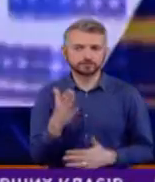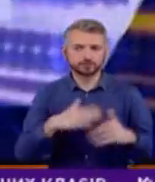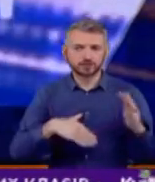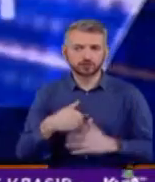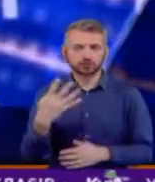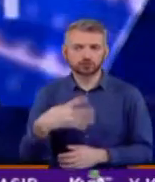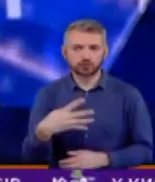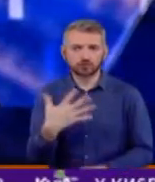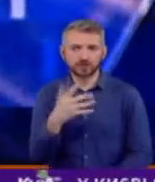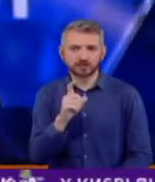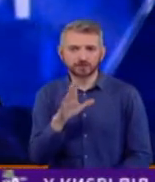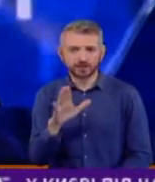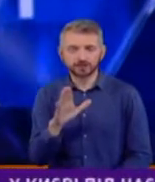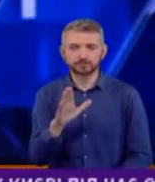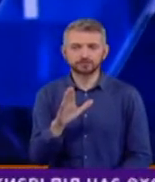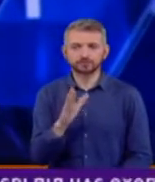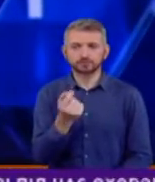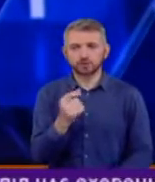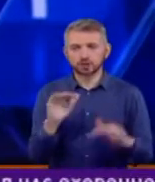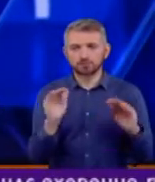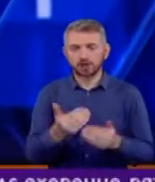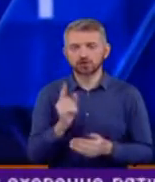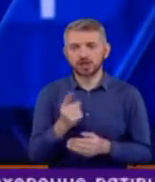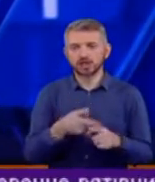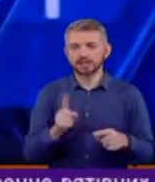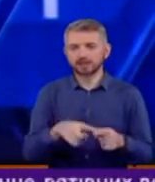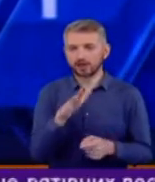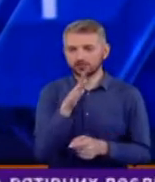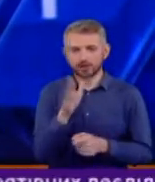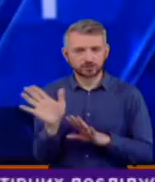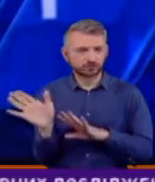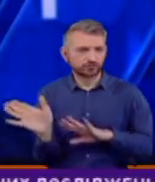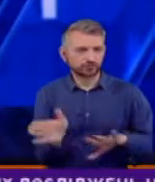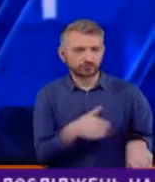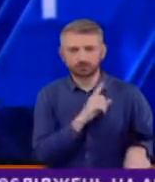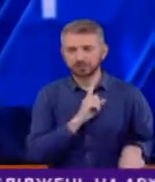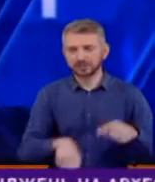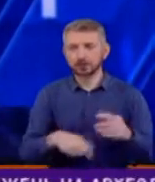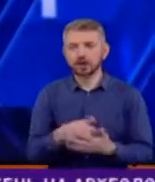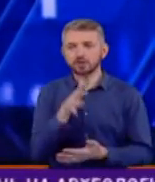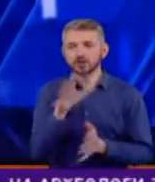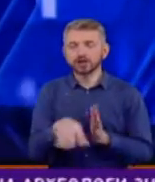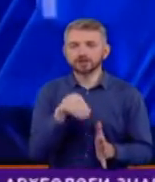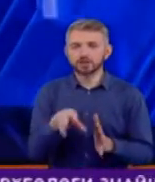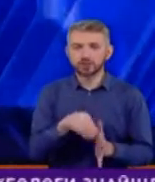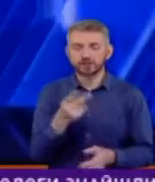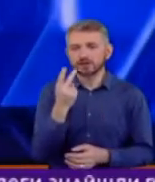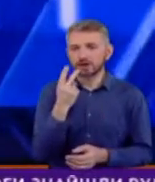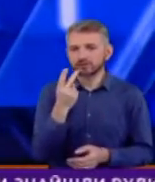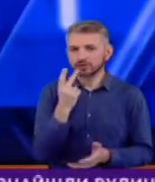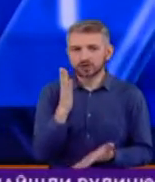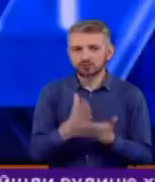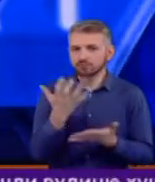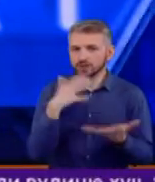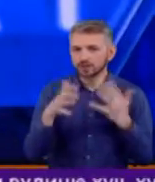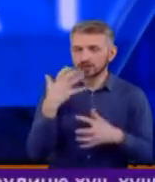практично 45 хвилин, трошки менше, але цей час спливе, навіть не помітимо. Під час виборів завжди киплять